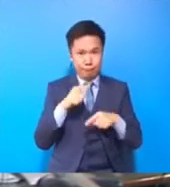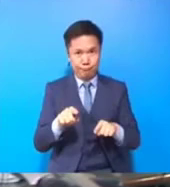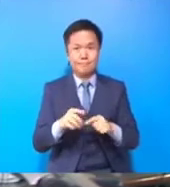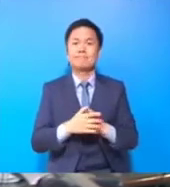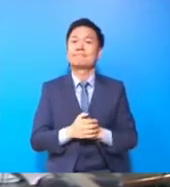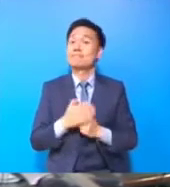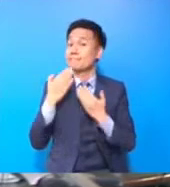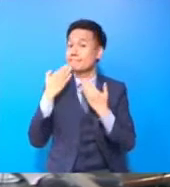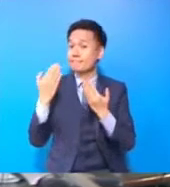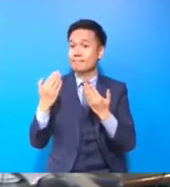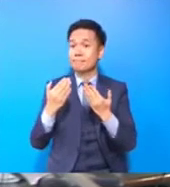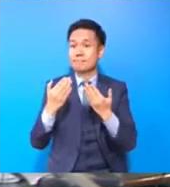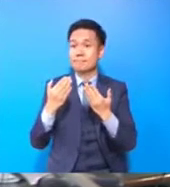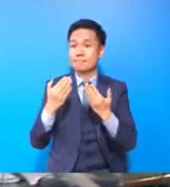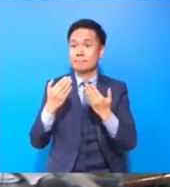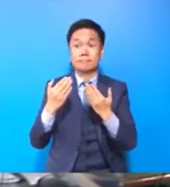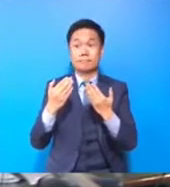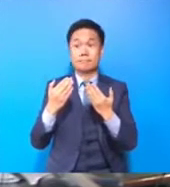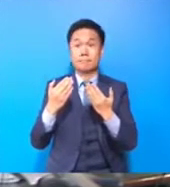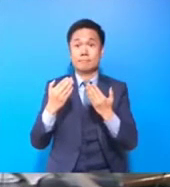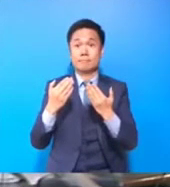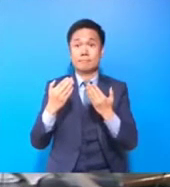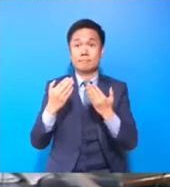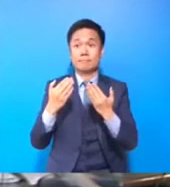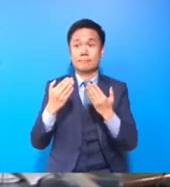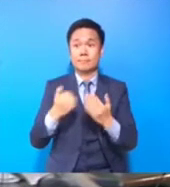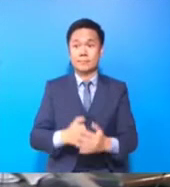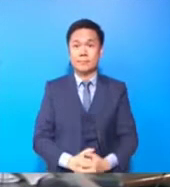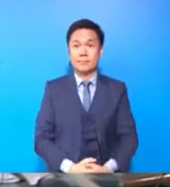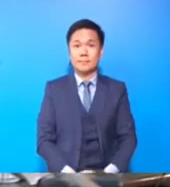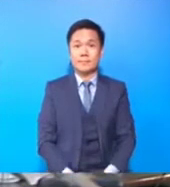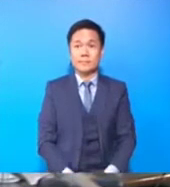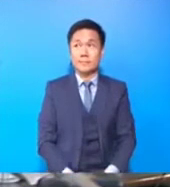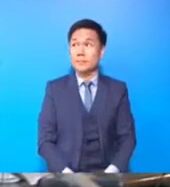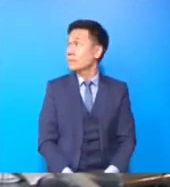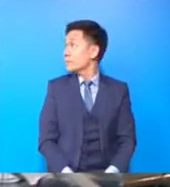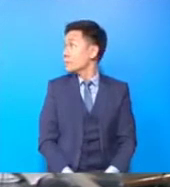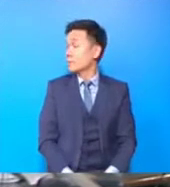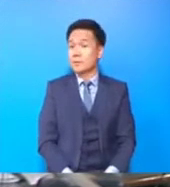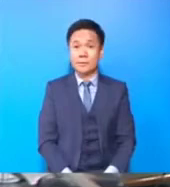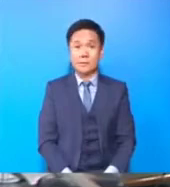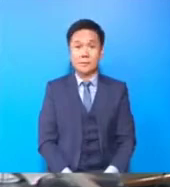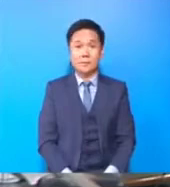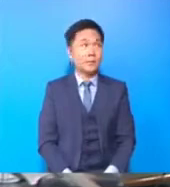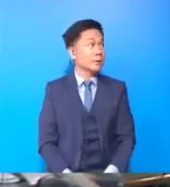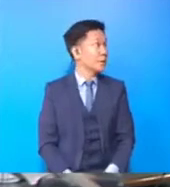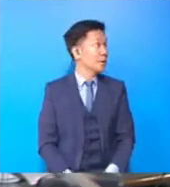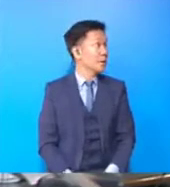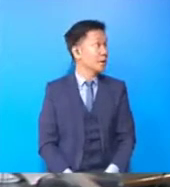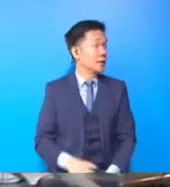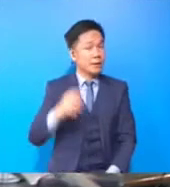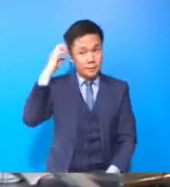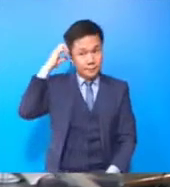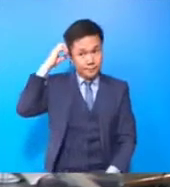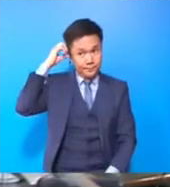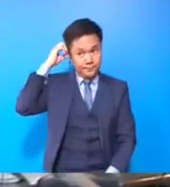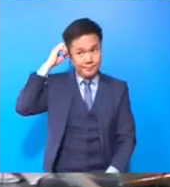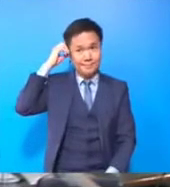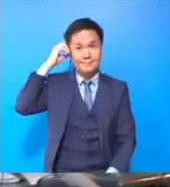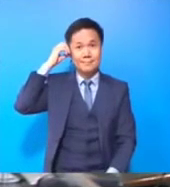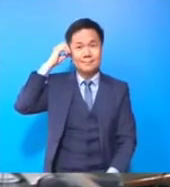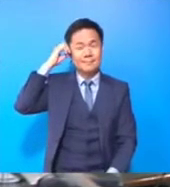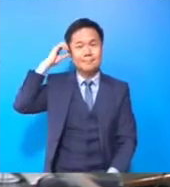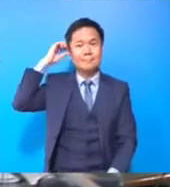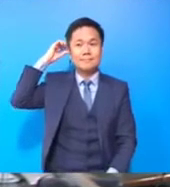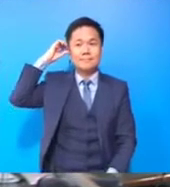yang maksimal menteri dan terima kasih atas ya keprek keprek atinan kerajaan karena dengan jawaban ini melegakan penduduk di